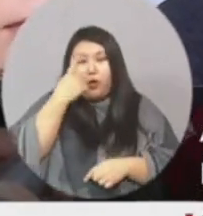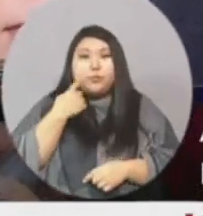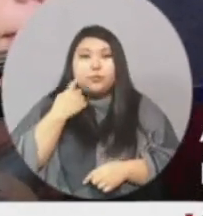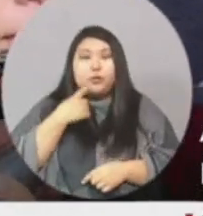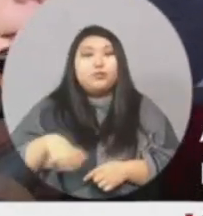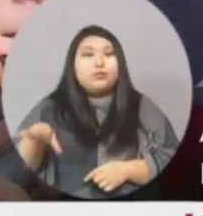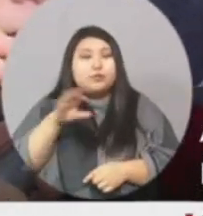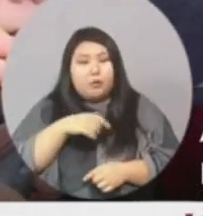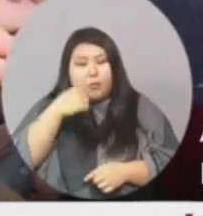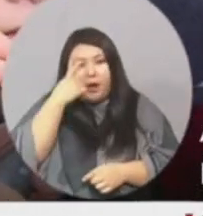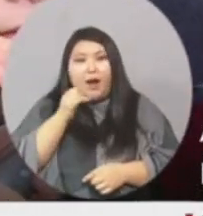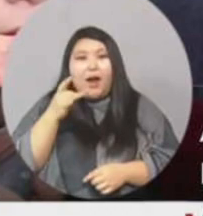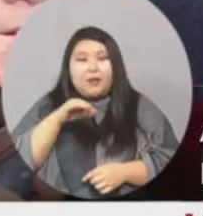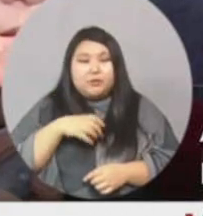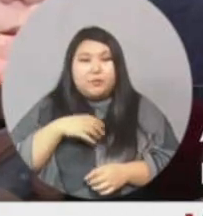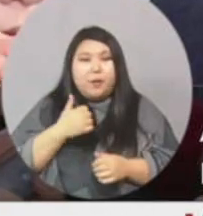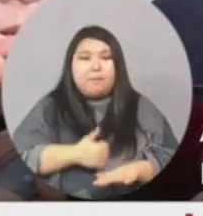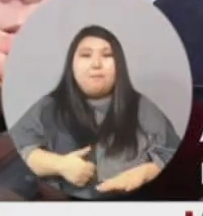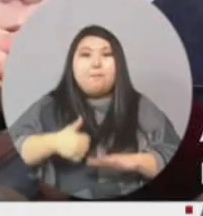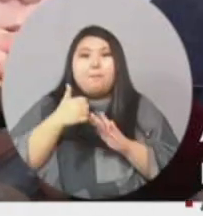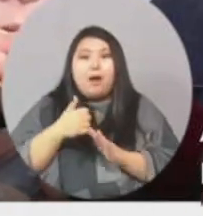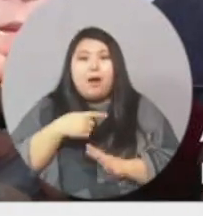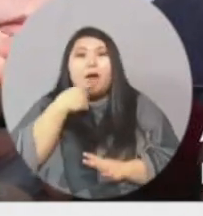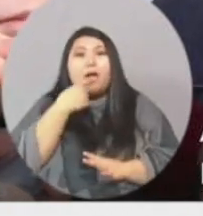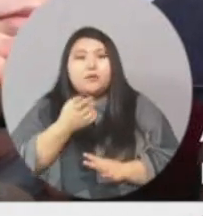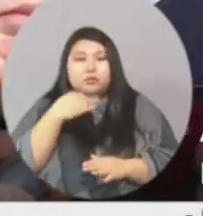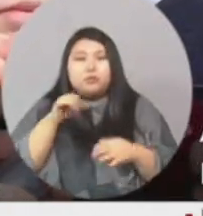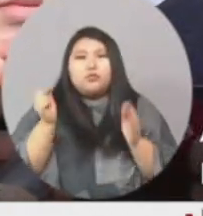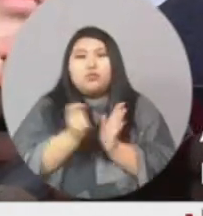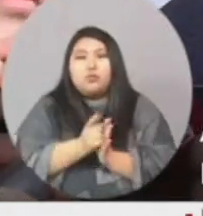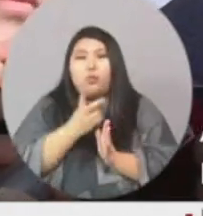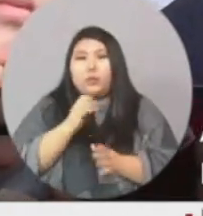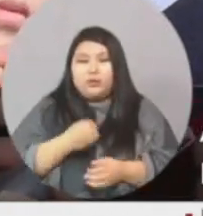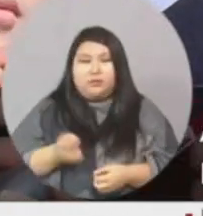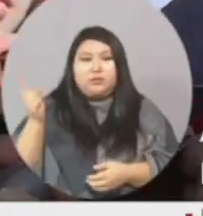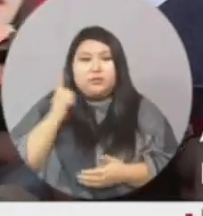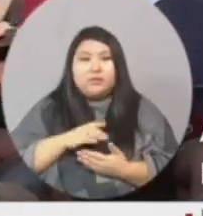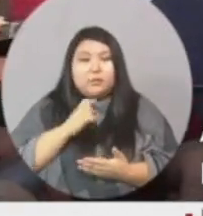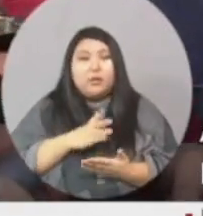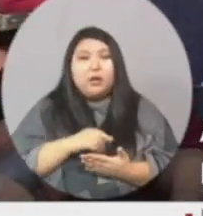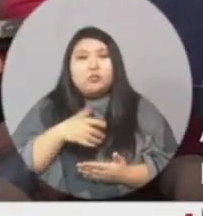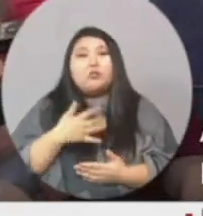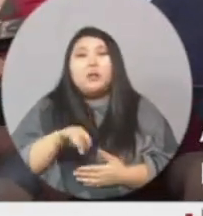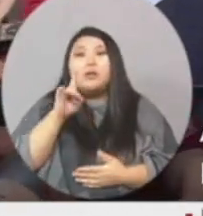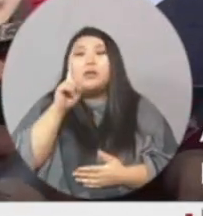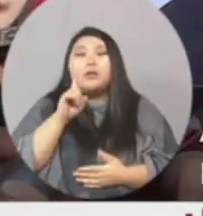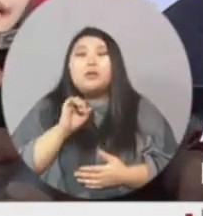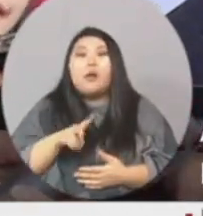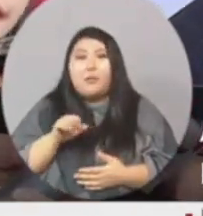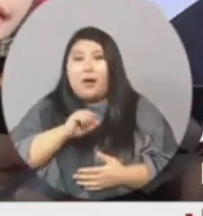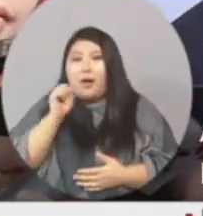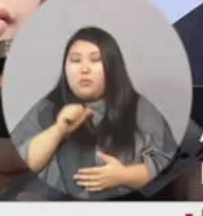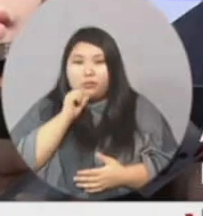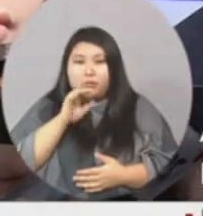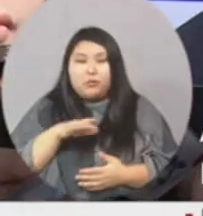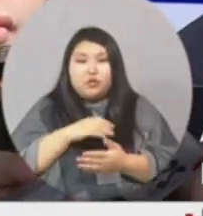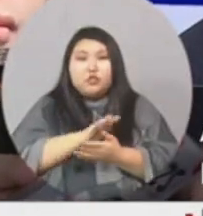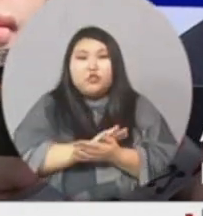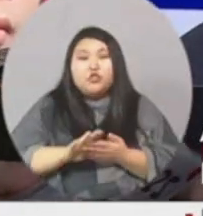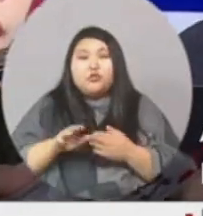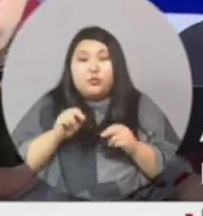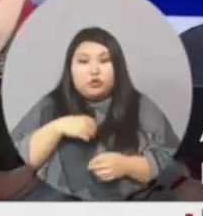Монголын ардчлагчд манлайлан одоо дуурах ийм одоо чухал үе ирчээд байгаа. Энэ бол зүгээр нэг намын асуудал ш. Тийм учраас шинэ болох